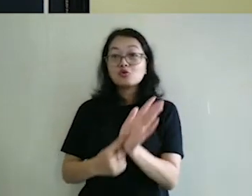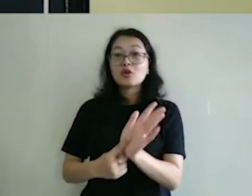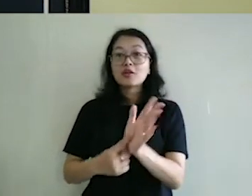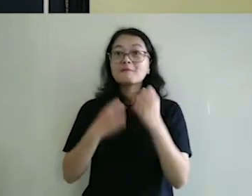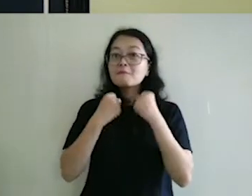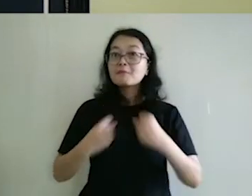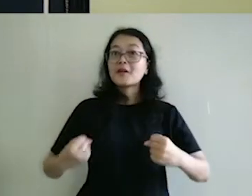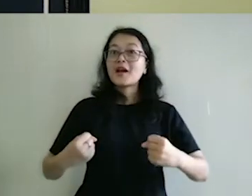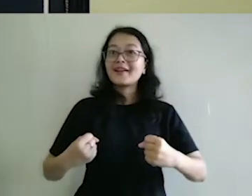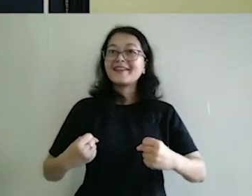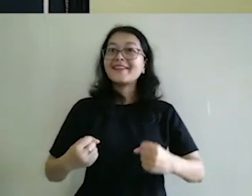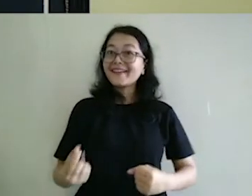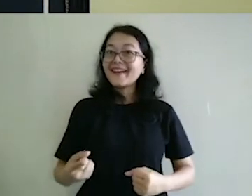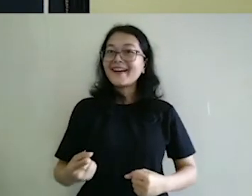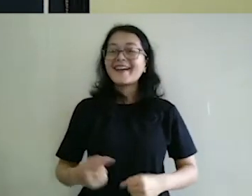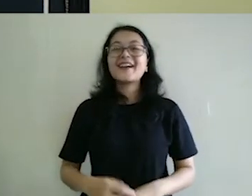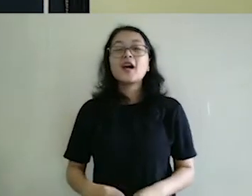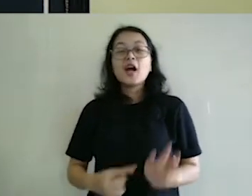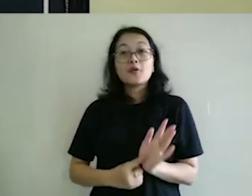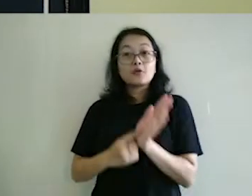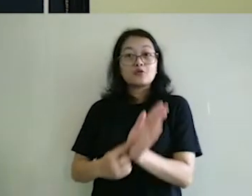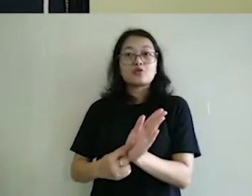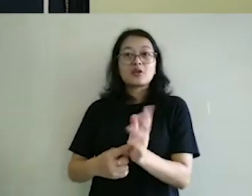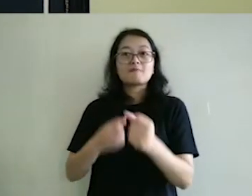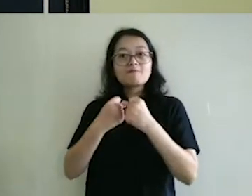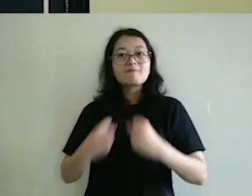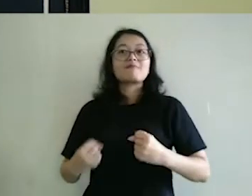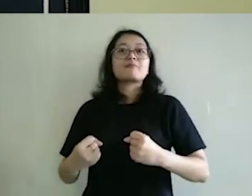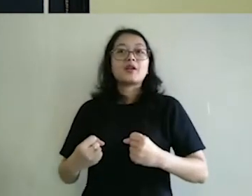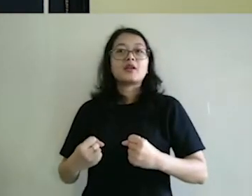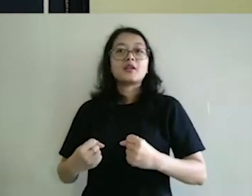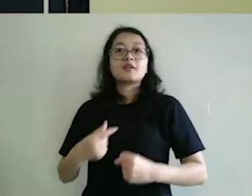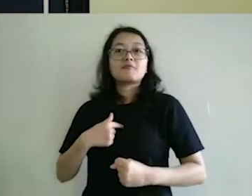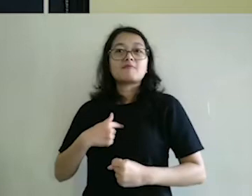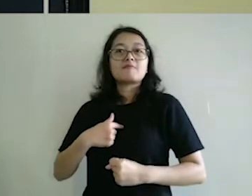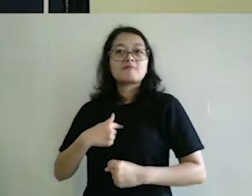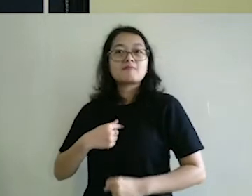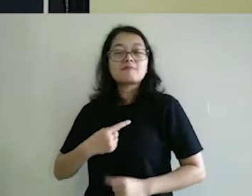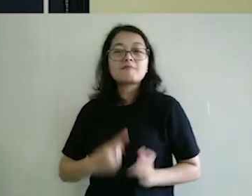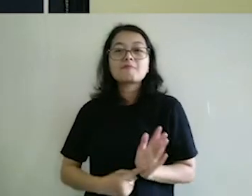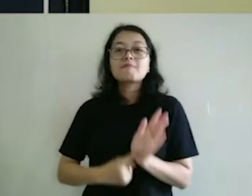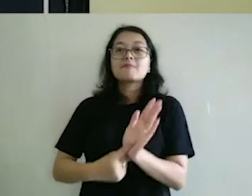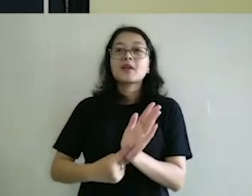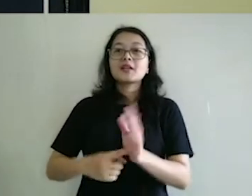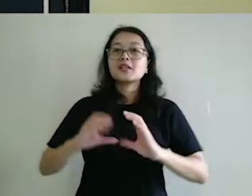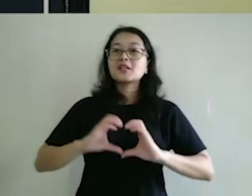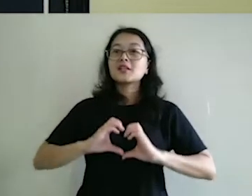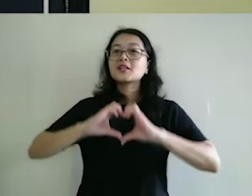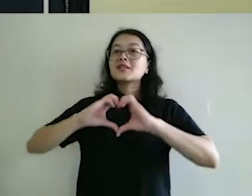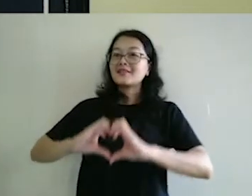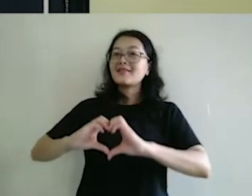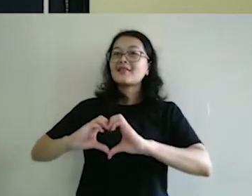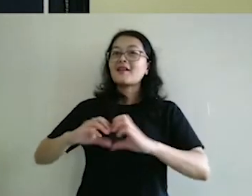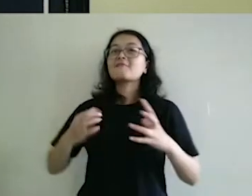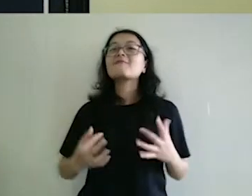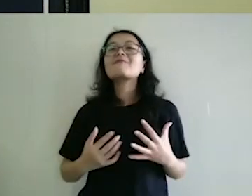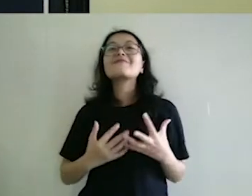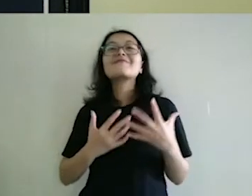dari hasrat yang besar, simbol dari cinta yang